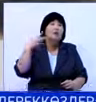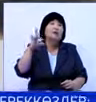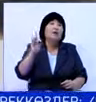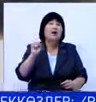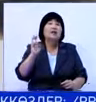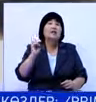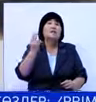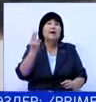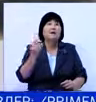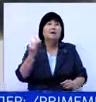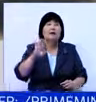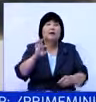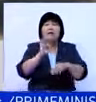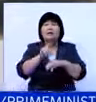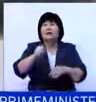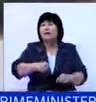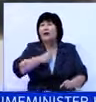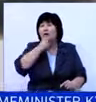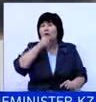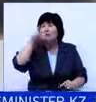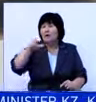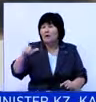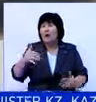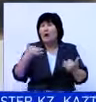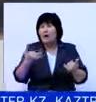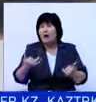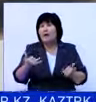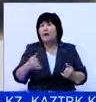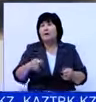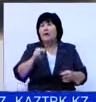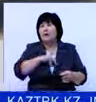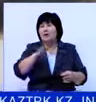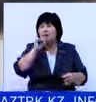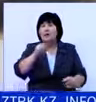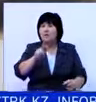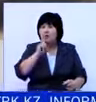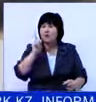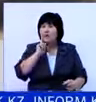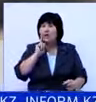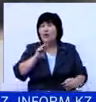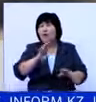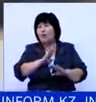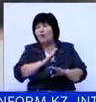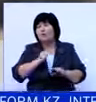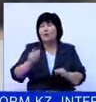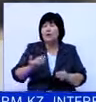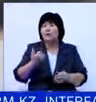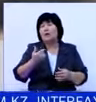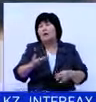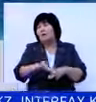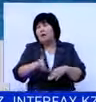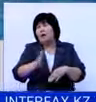реанимациядағы сырқаттар егде жастағы адамдар болса, қазір еңбекке қабілетті жастағылар да өлім мен өмір арасында